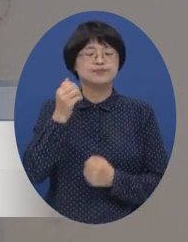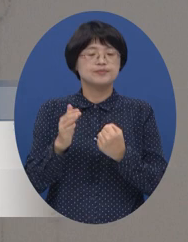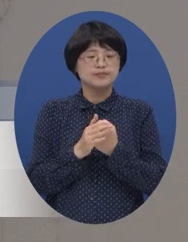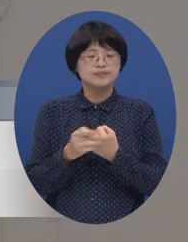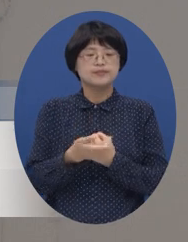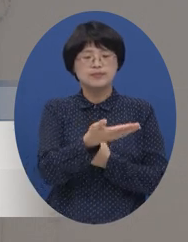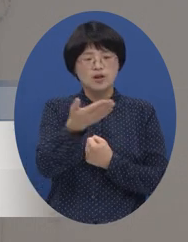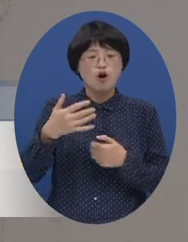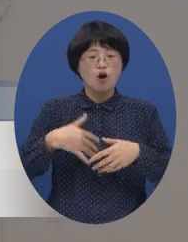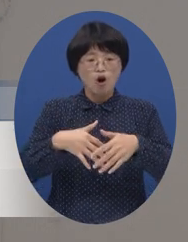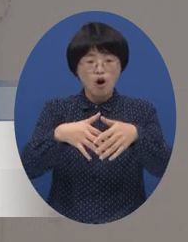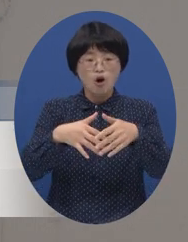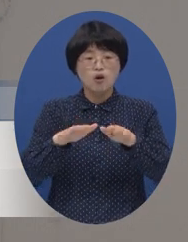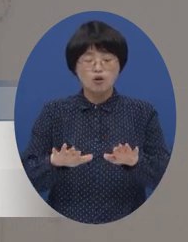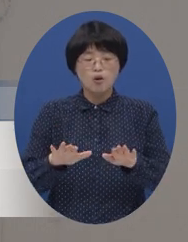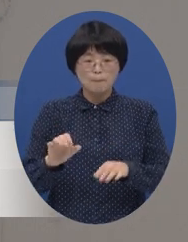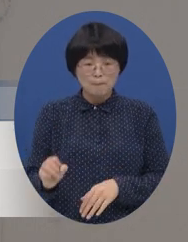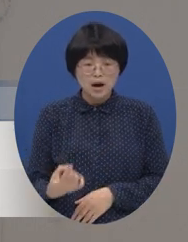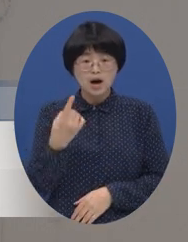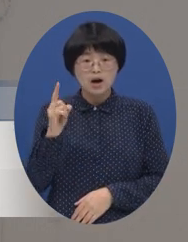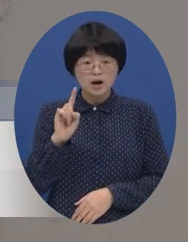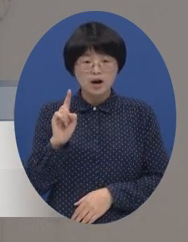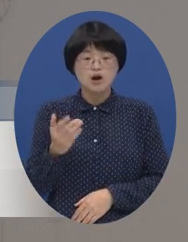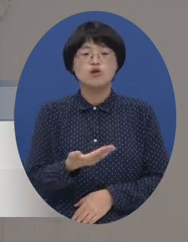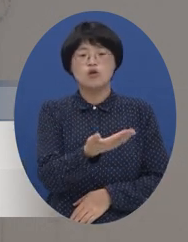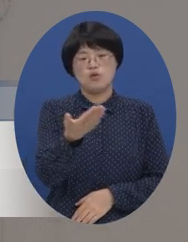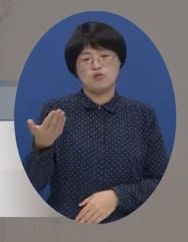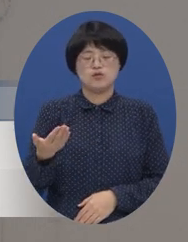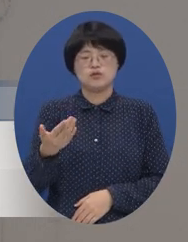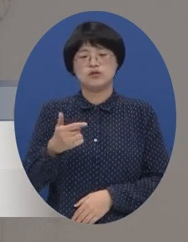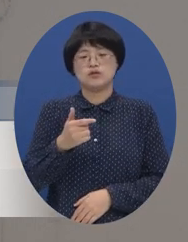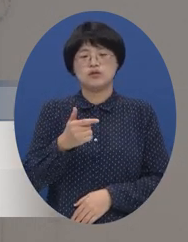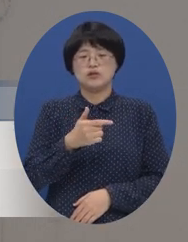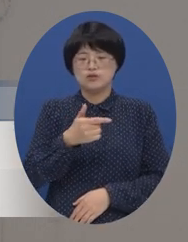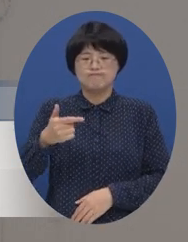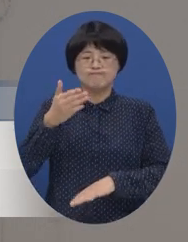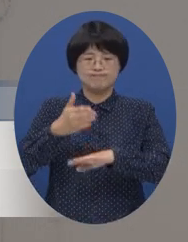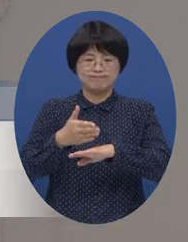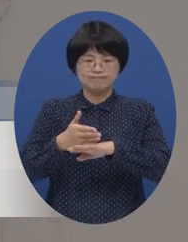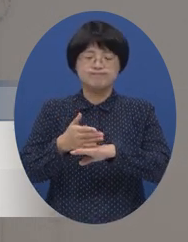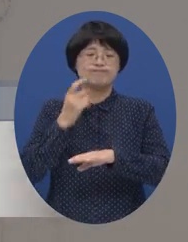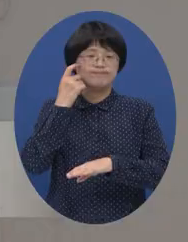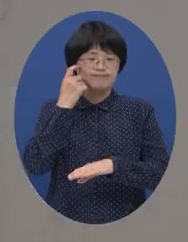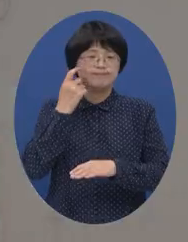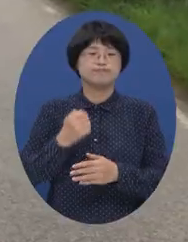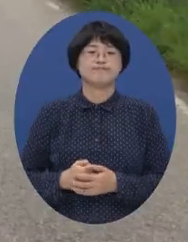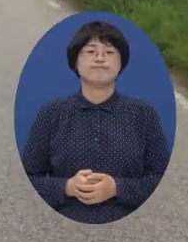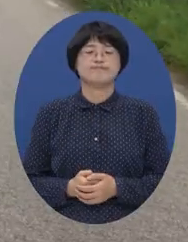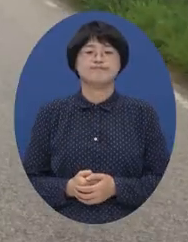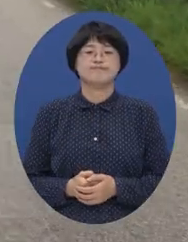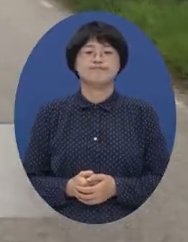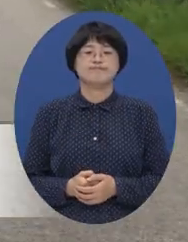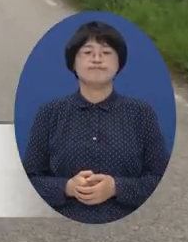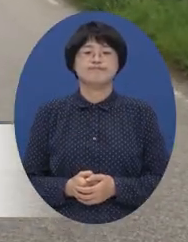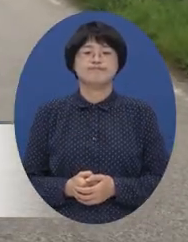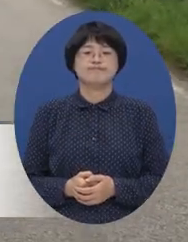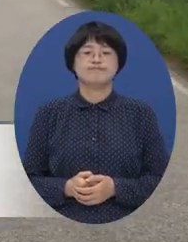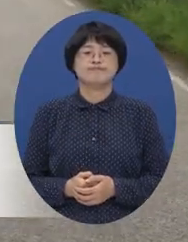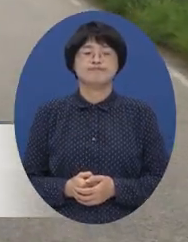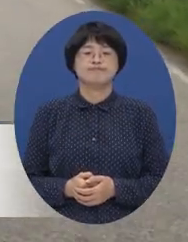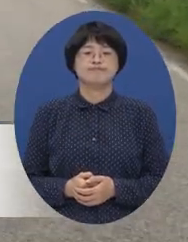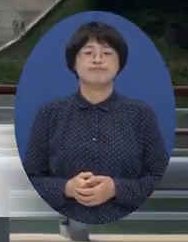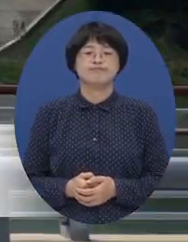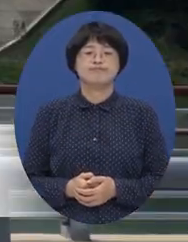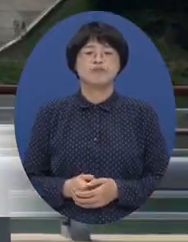여정의 출발점에 서주신 여러분들한테 다시 한번 정말 감사하게 생각합니다. 대원들은 DMZ 동쪽